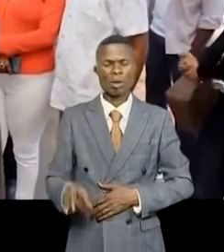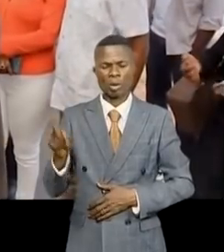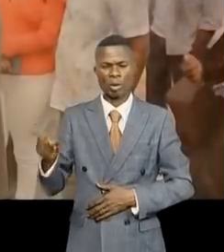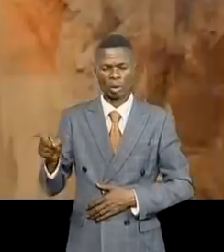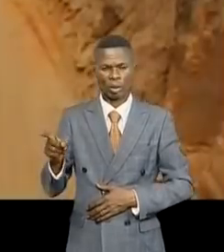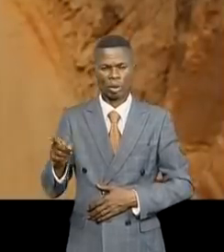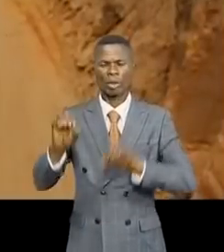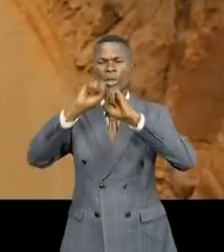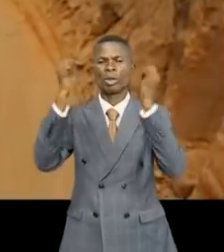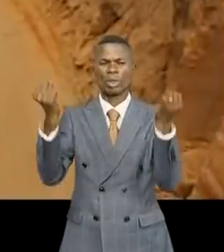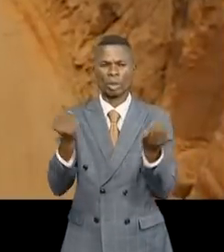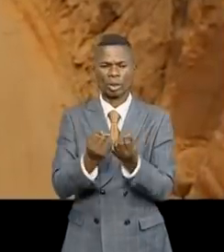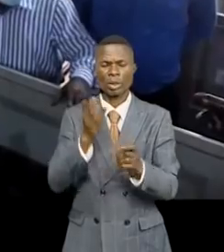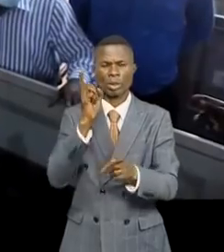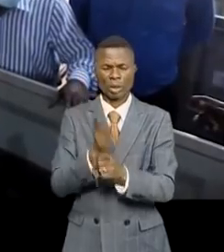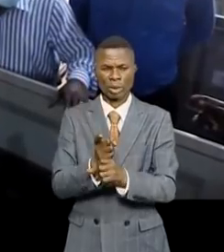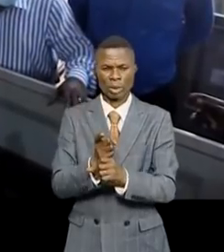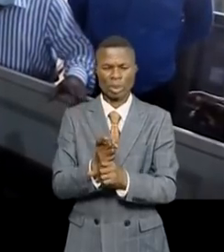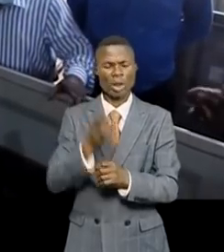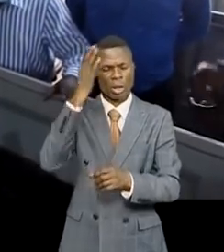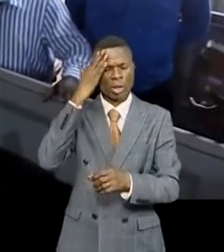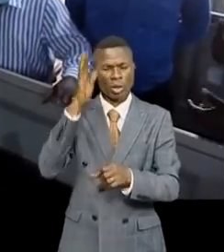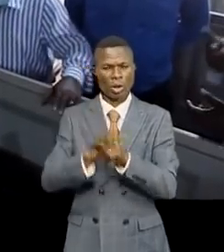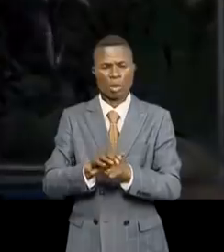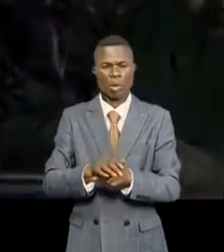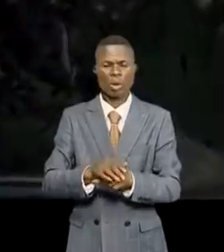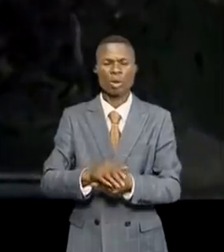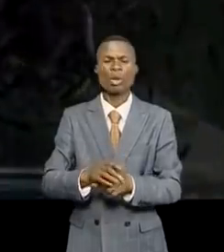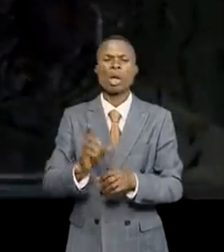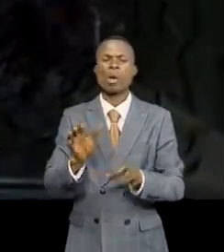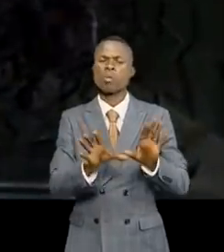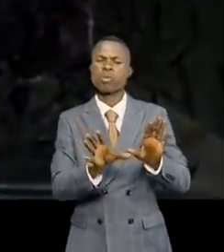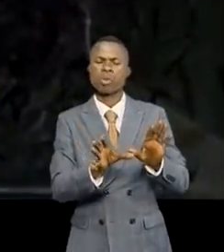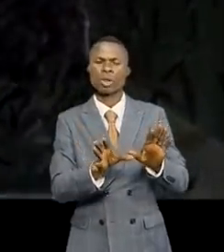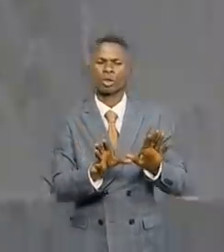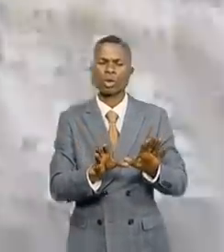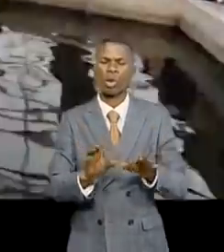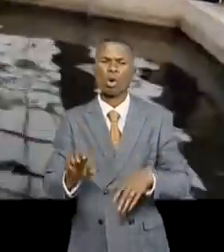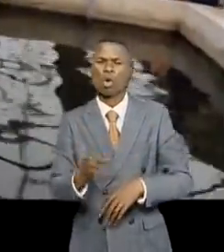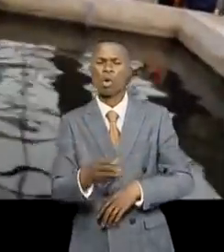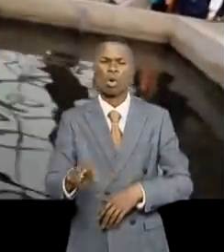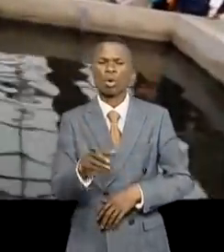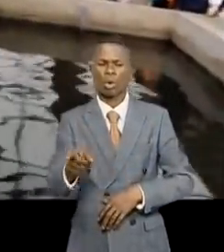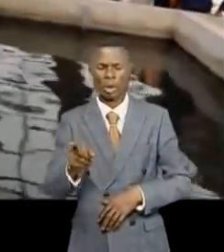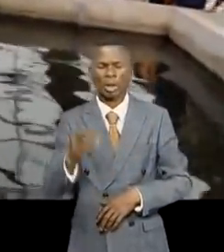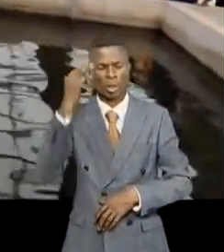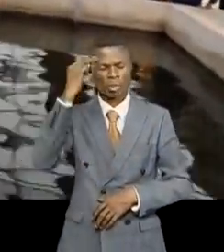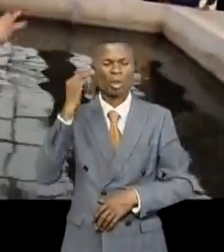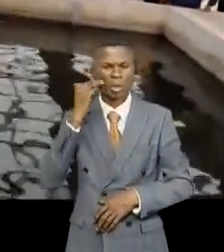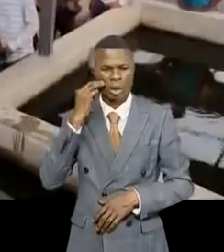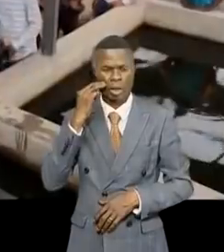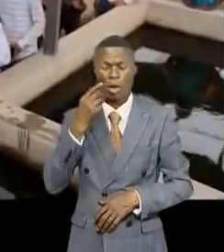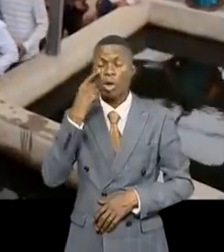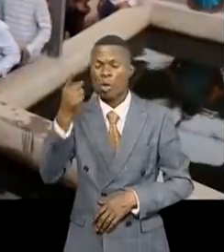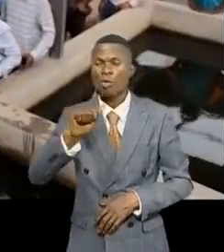et à la société Exa Erdan, très connue comme Ngolomo Seka à Kasangulu, dans le Congo central. Le ministre y était pour palper